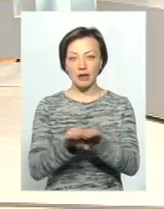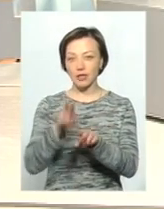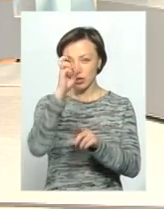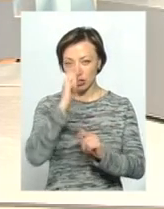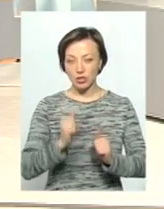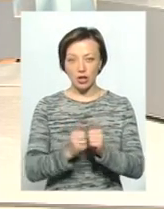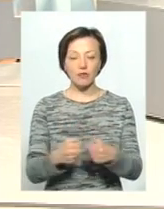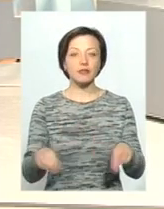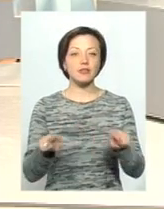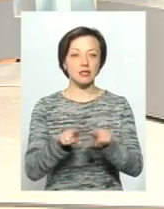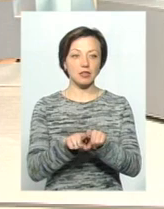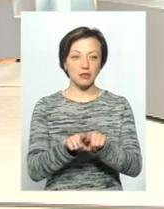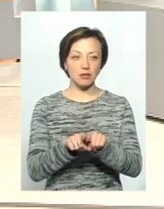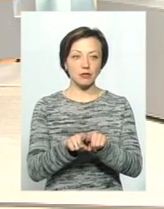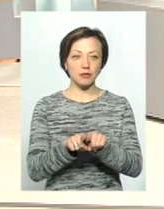держави все-таки